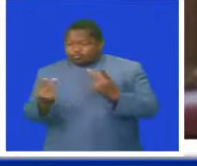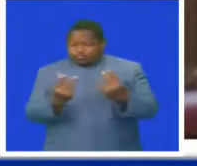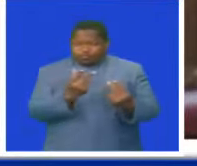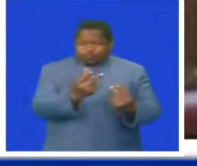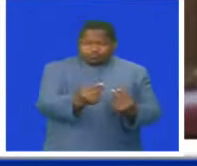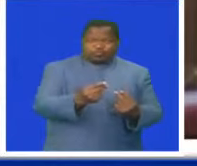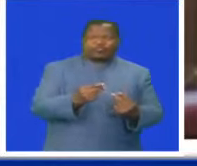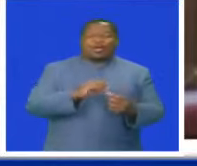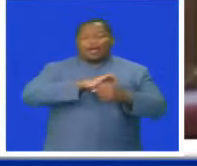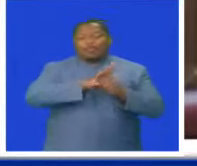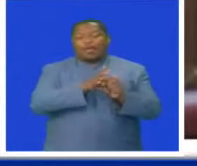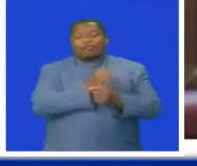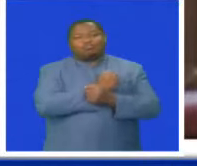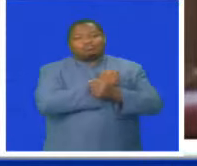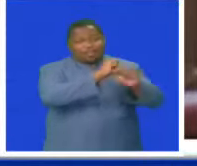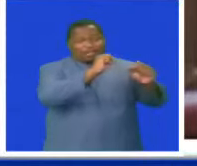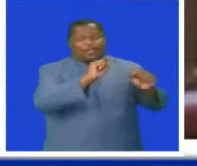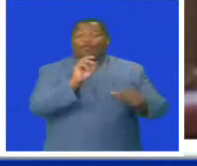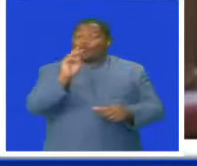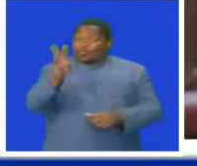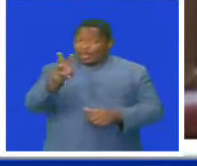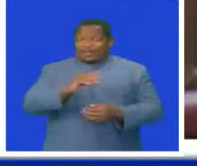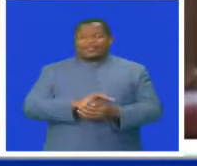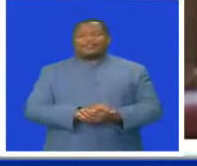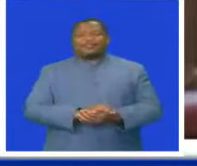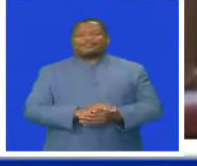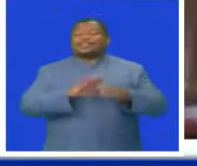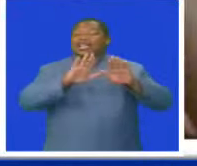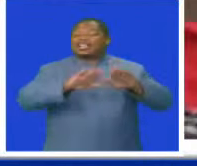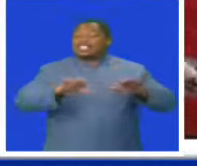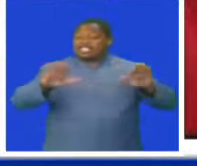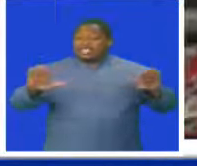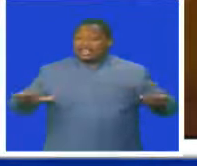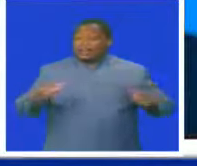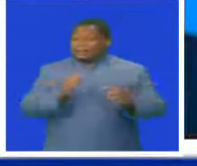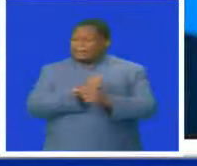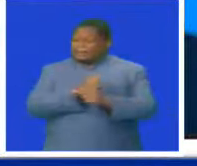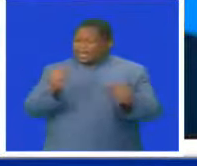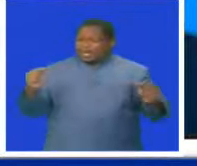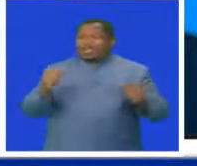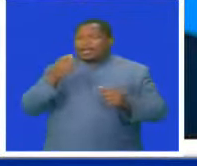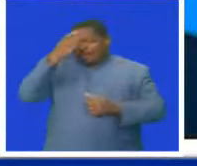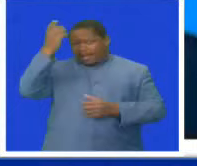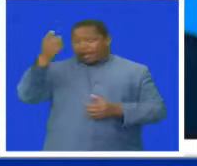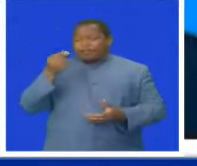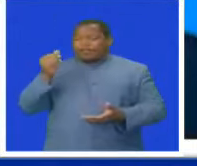kwetinkulungwane letine abafundi lasebathole umfundzate wahulumende kulomnyaka.